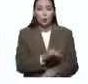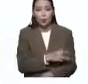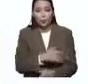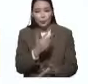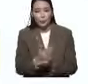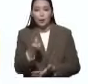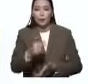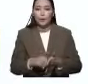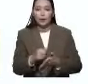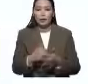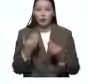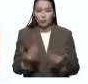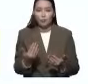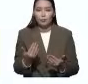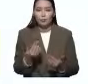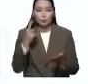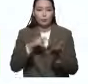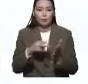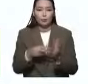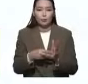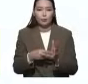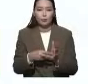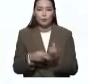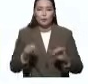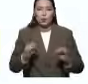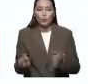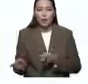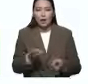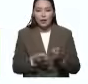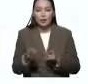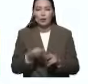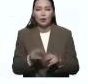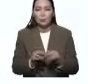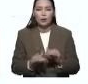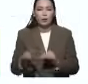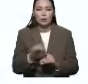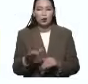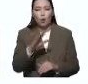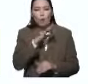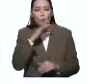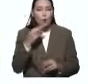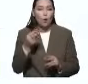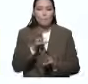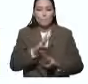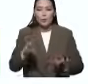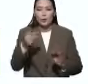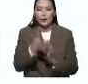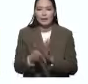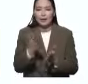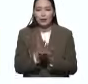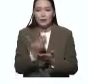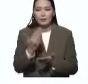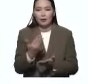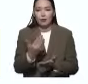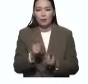биыл жасанды қалашық тұрғызылмады десе де мұз айдындары соғылып, тұрғындардың коньки тебуіне жағдай жасалған. Бірақ жалтыраған мұздың бетін қар